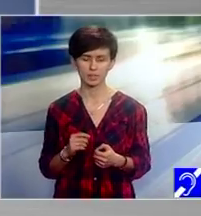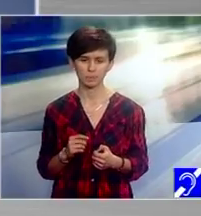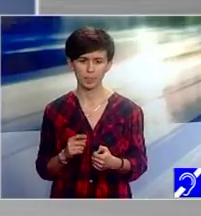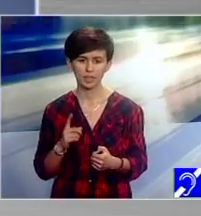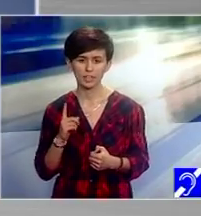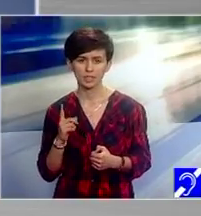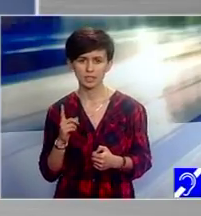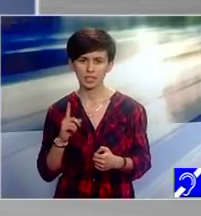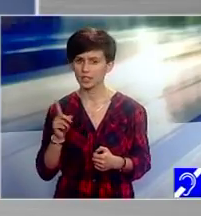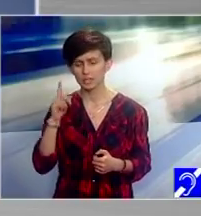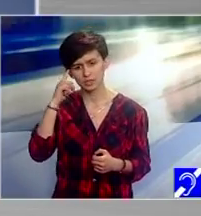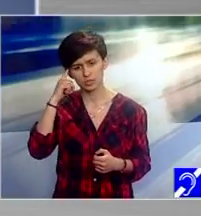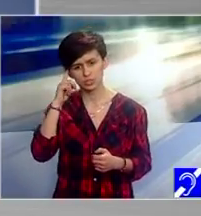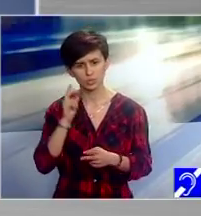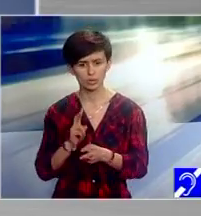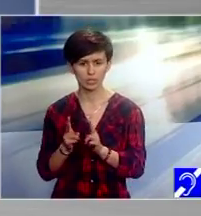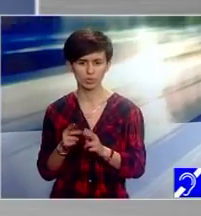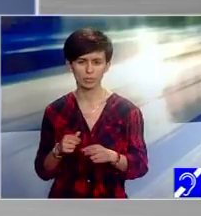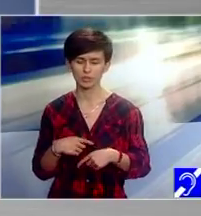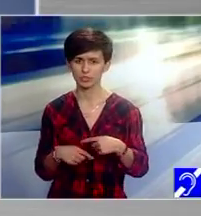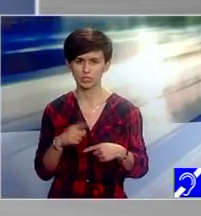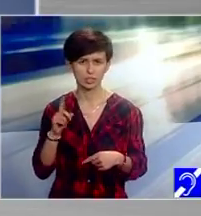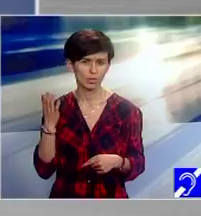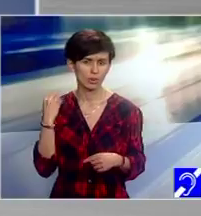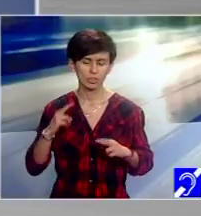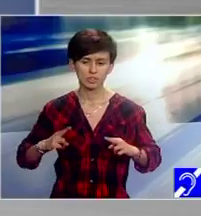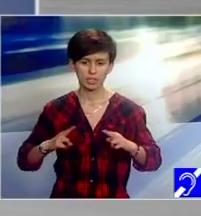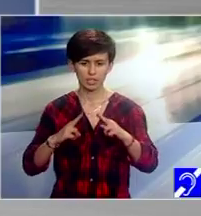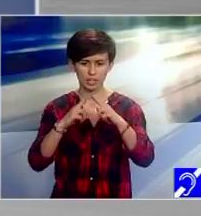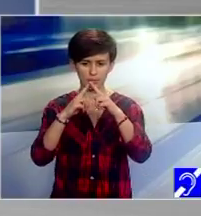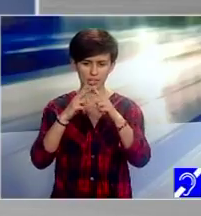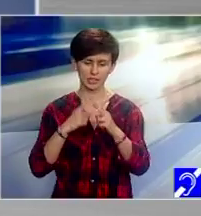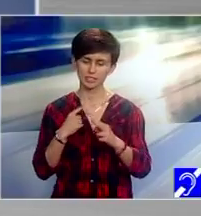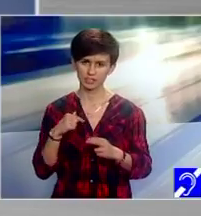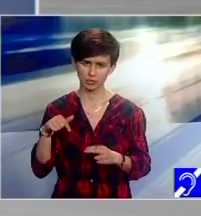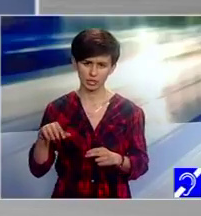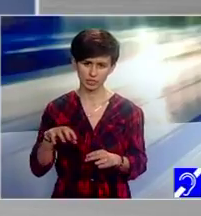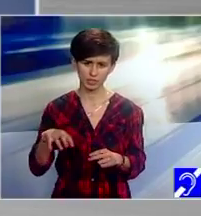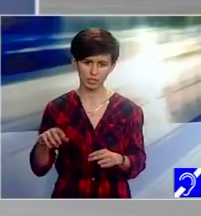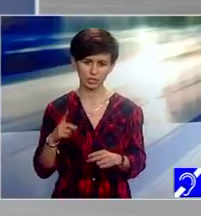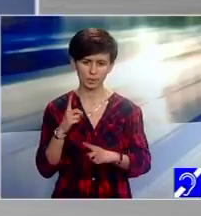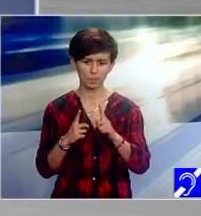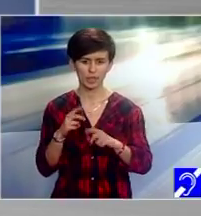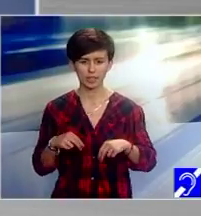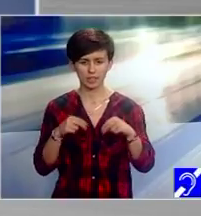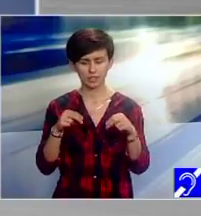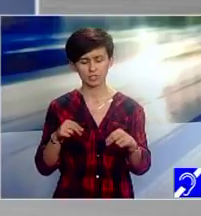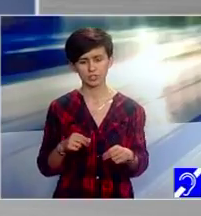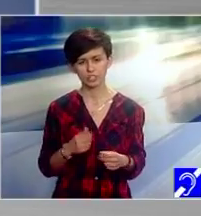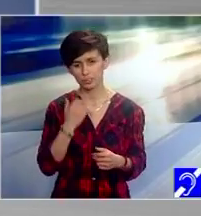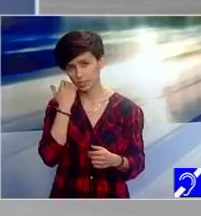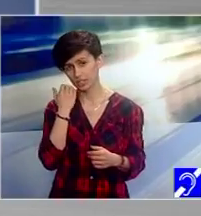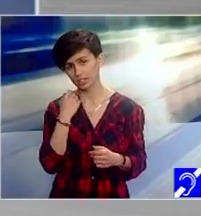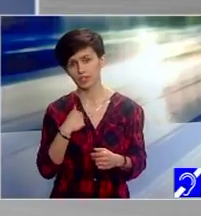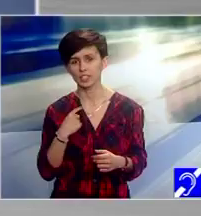general nu știu cum funcționează. Nu știu, n-am fost niciodată la Paris, este un astfel de restaurant. Dacă ajungem vreodată,